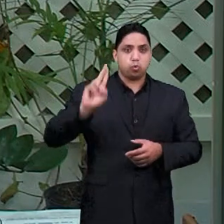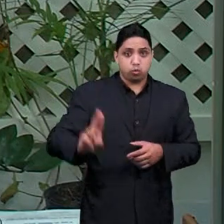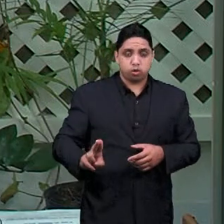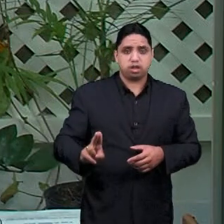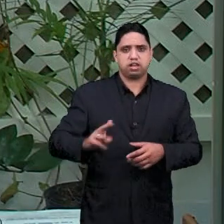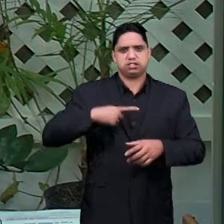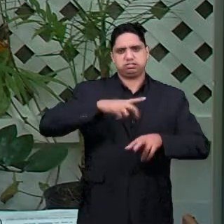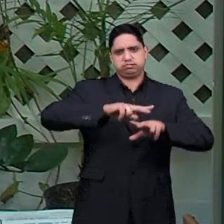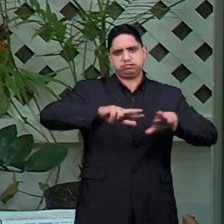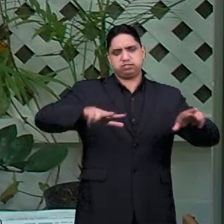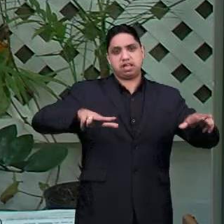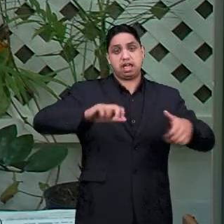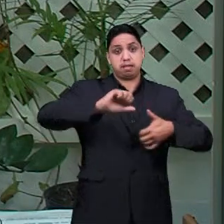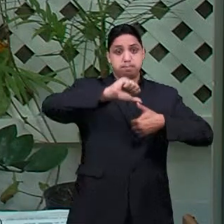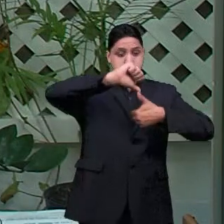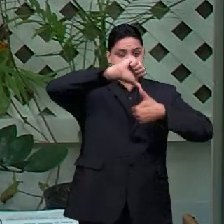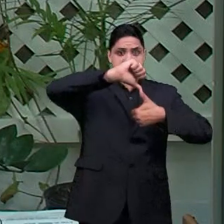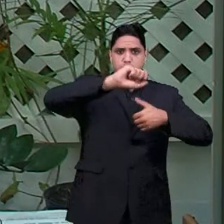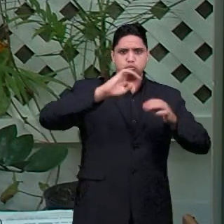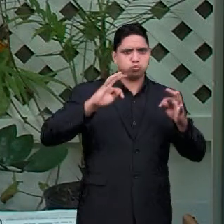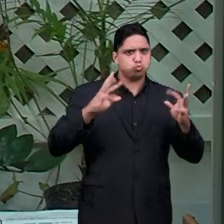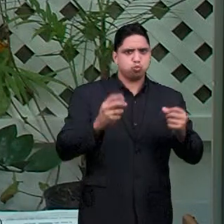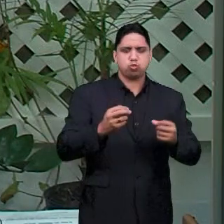l'Amérique centrale, presque